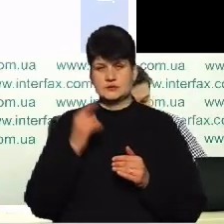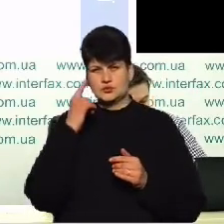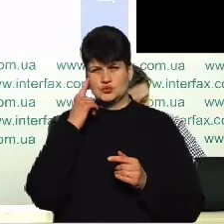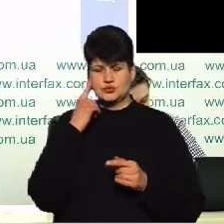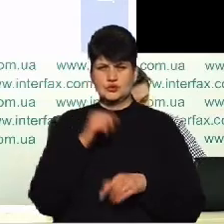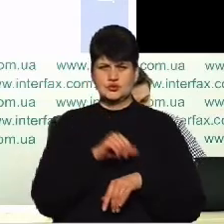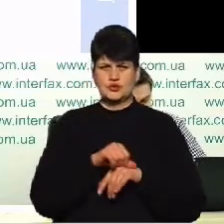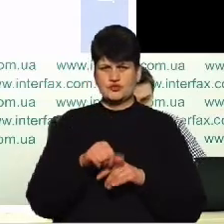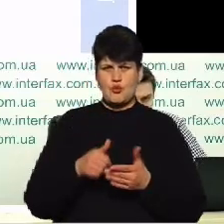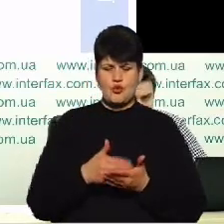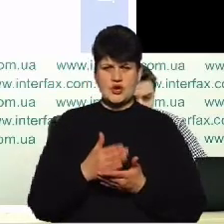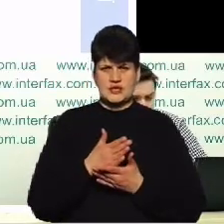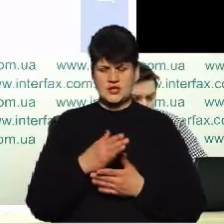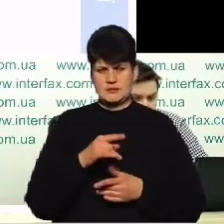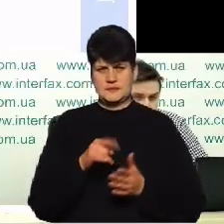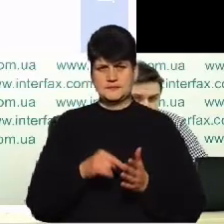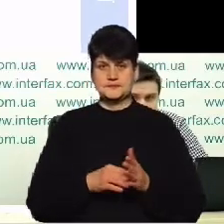зовнішньополітичними аспектами.